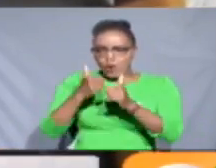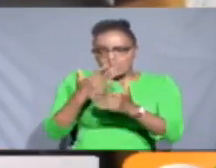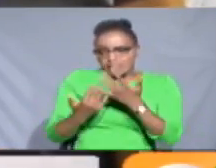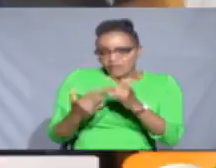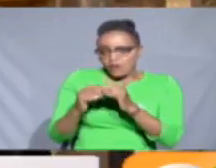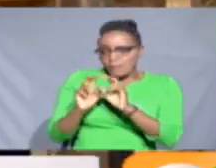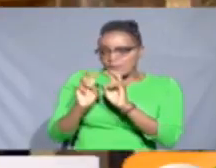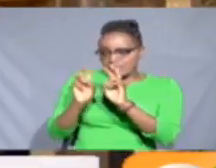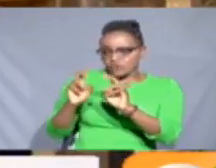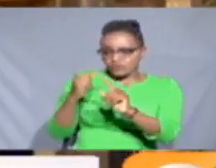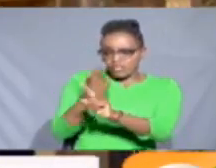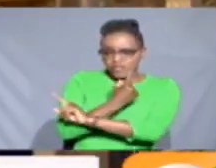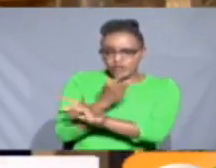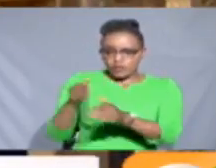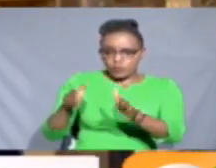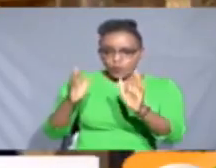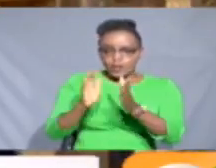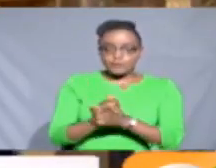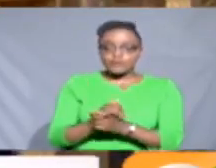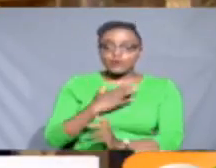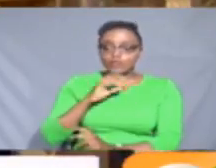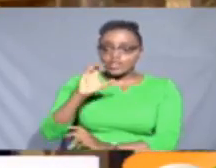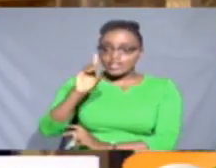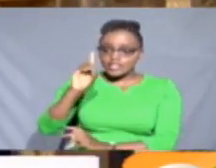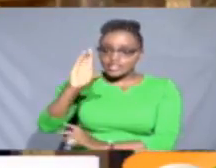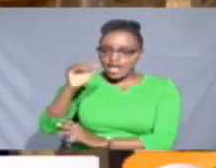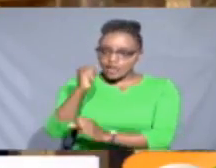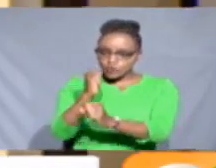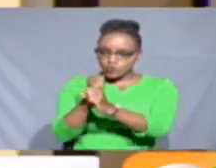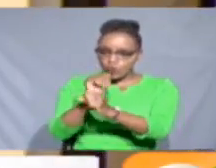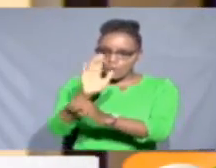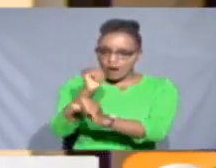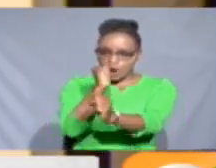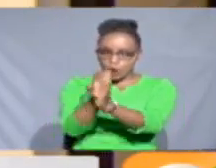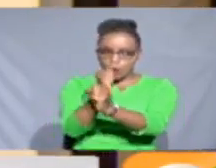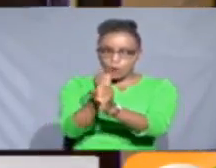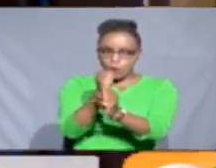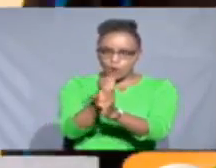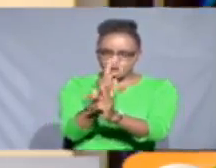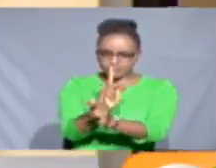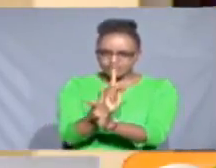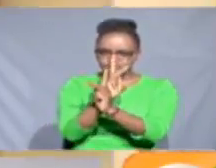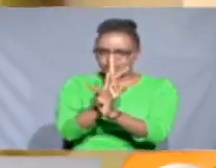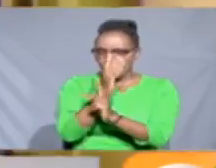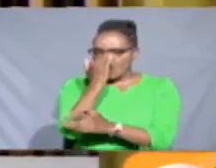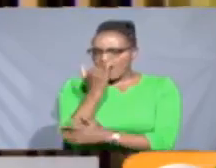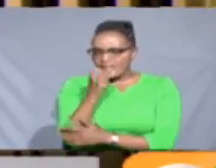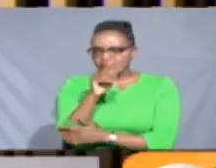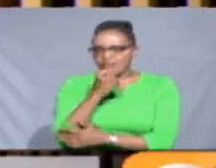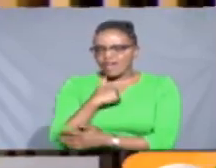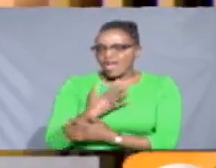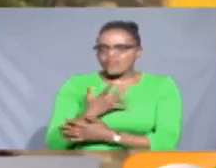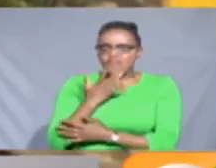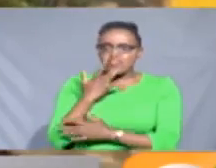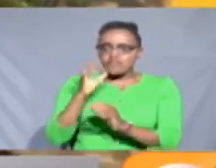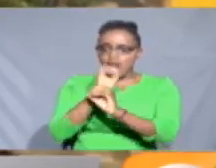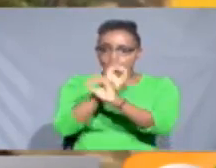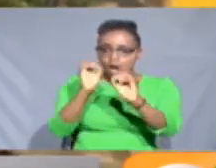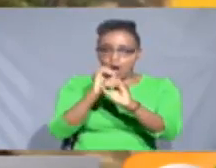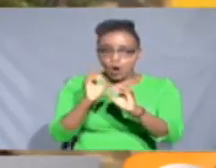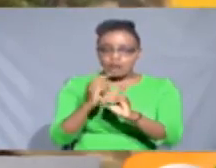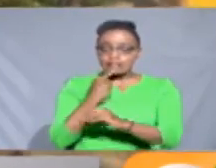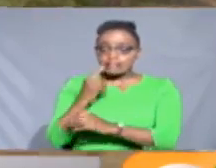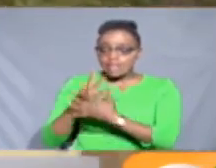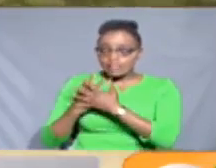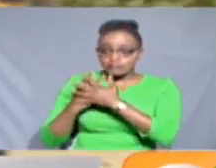construed otherwise. Cherargei ameitaka DCI kuendesha shughuli zao kwa kile anasema ni kutokuwa na mapendeleo, akihoji kwamba